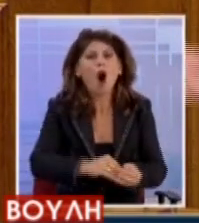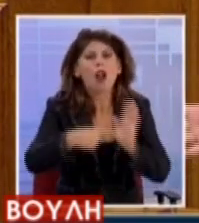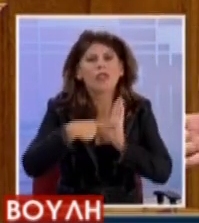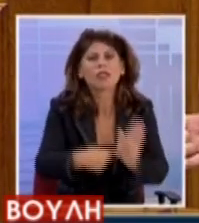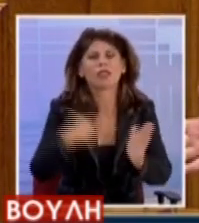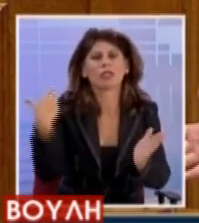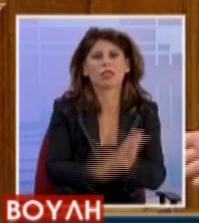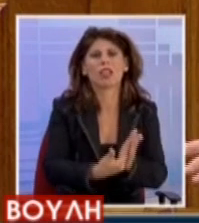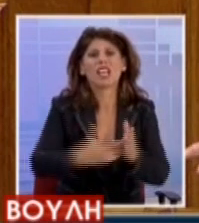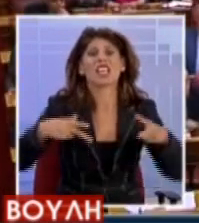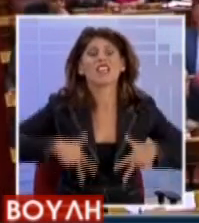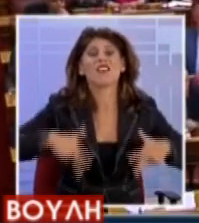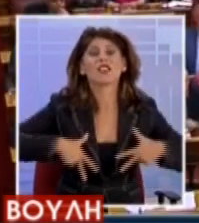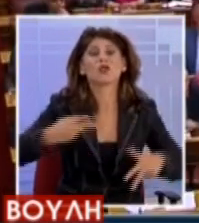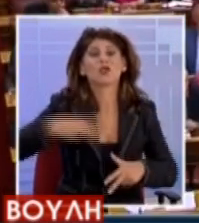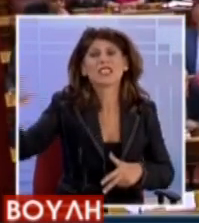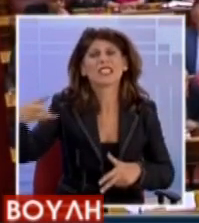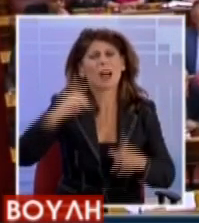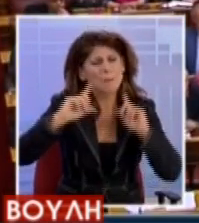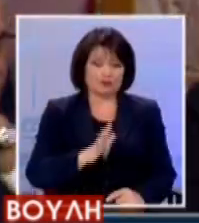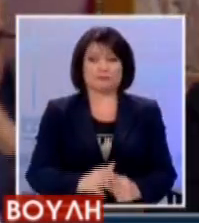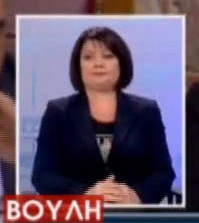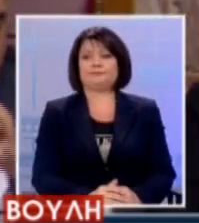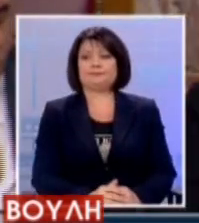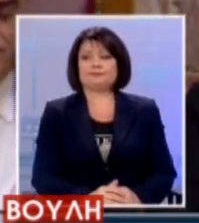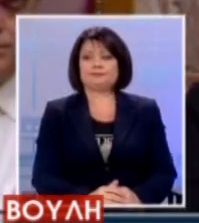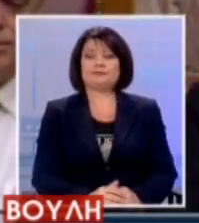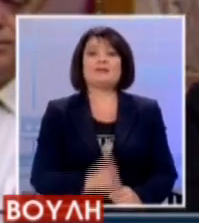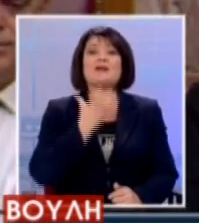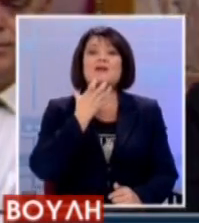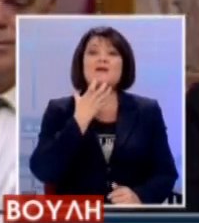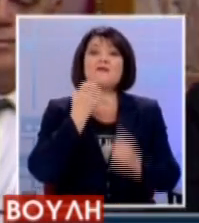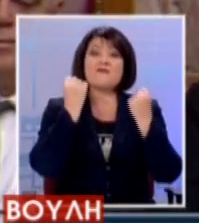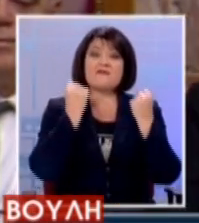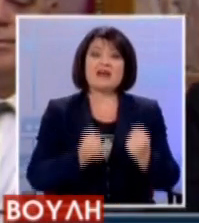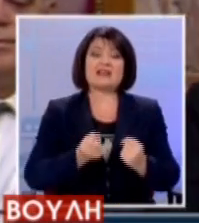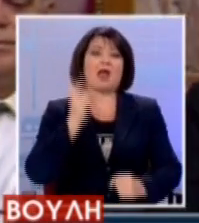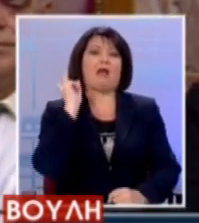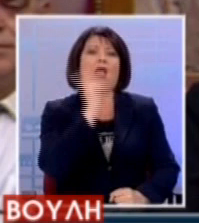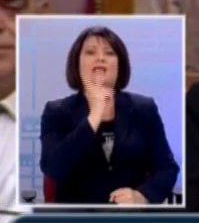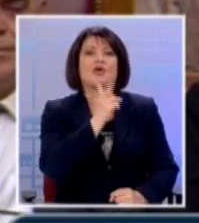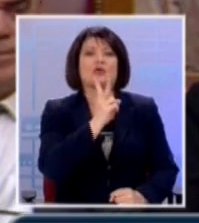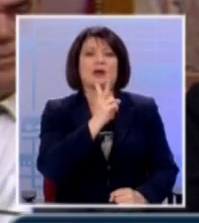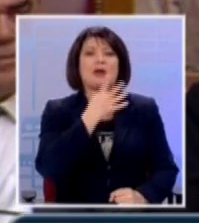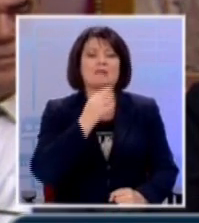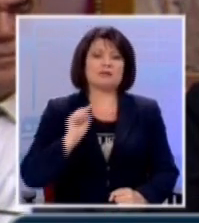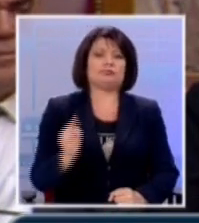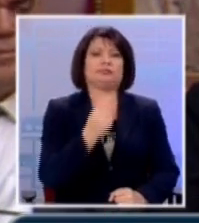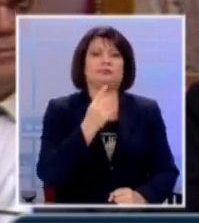Πάρτε το απόφαση επιτέλους. Κάντε υπομονή. Βαριά κατηγορία ή μια βαριά συκοφαντία.